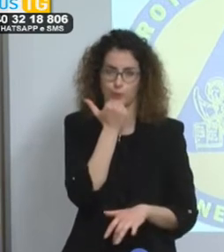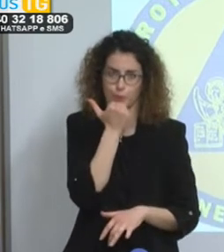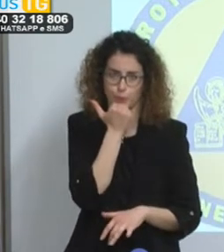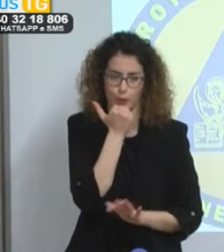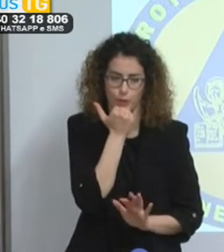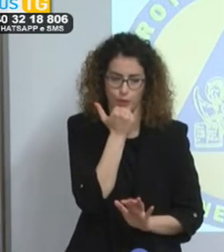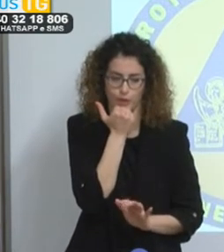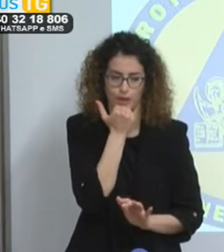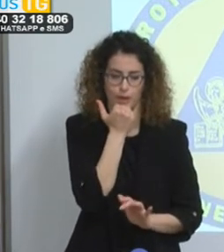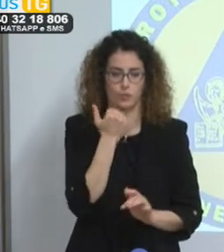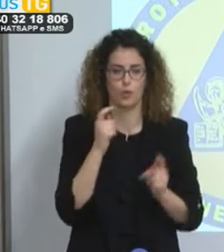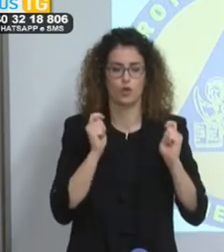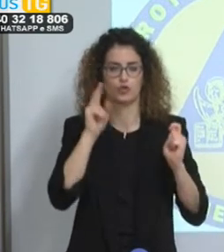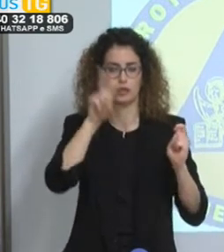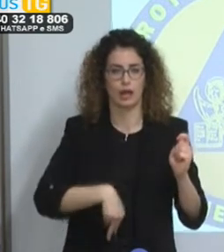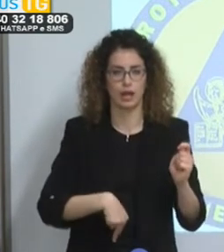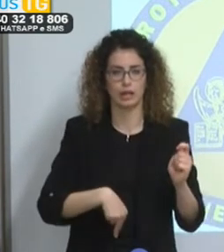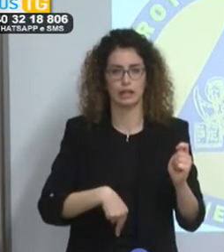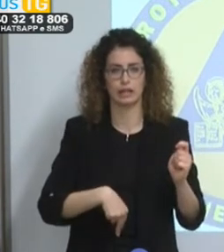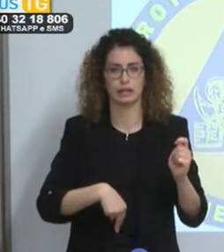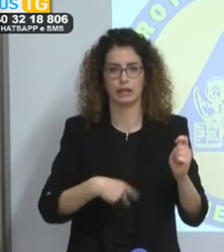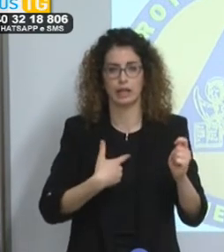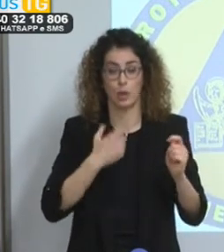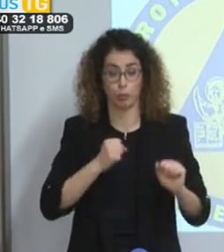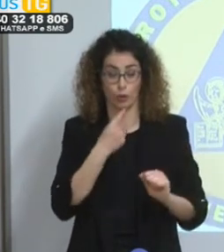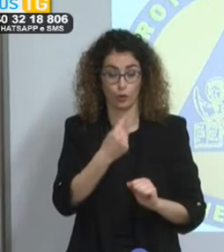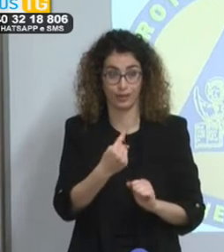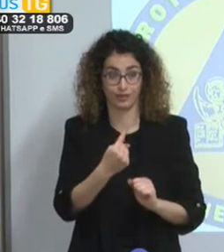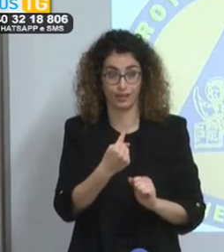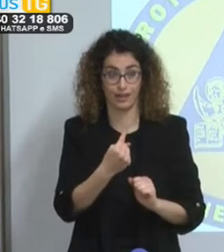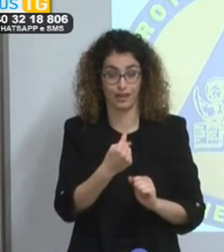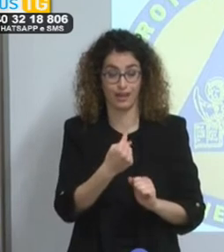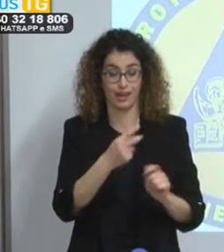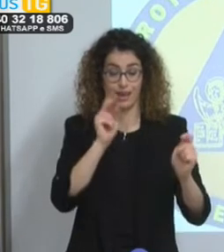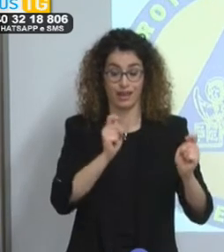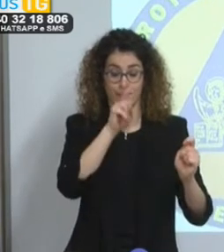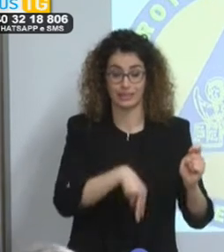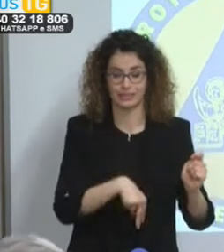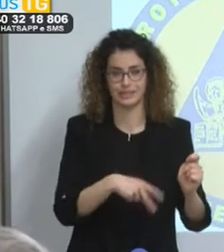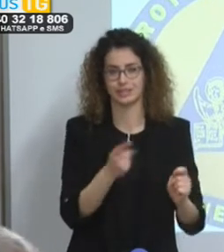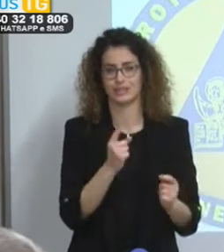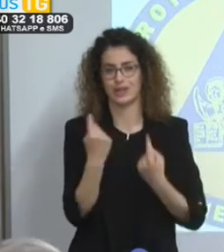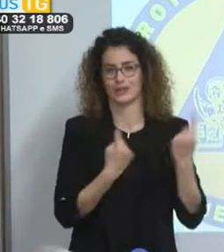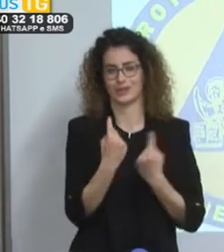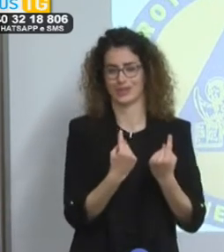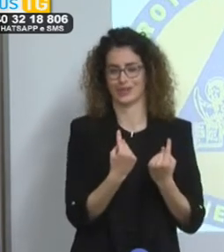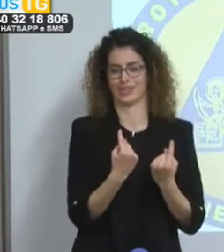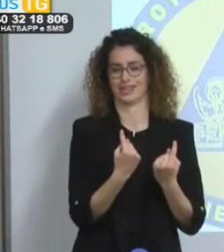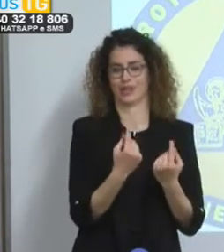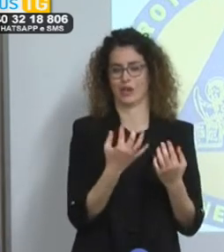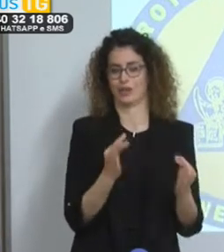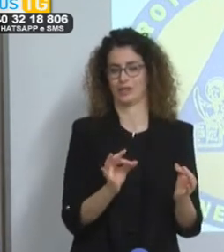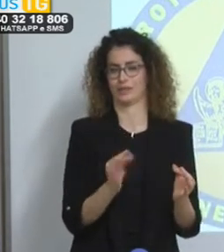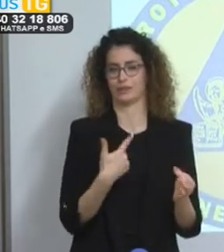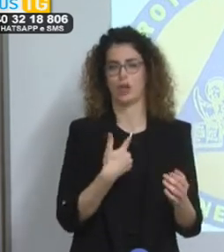posso conoscere leggendo i giornali? Non posso esprimermi leggendo i giornali su una vicenda giudiziaria. Cioè, non... Ho letto anch'io i giornali, ma non...